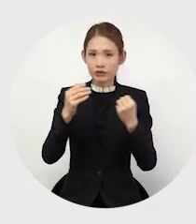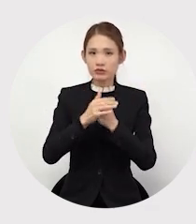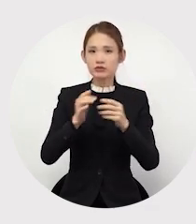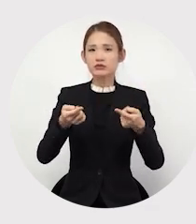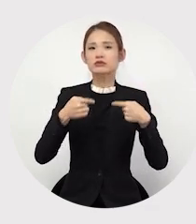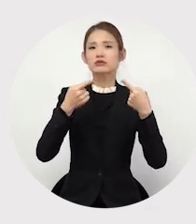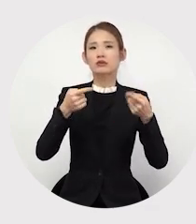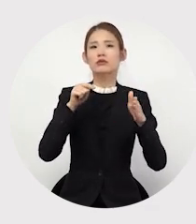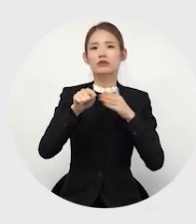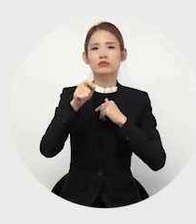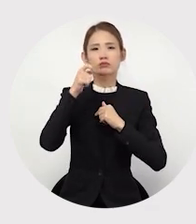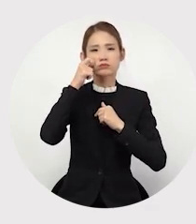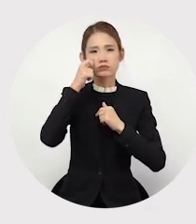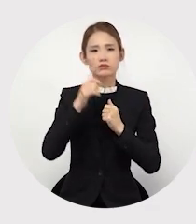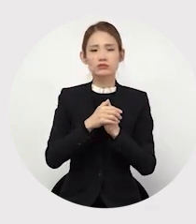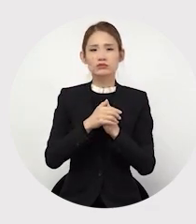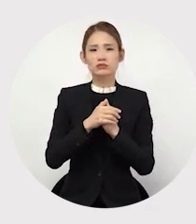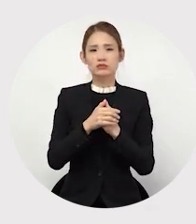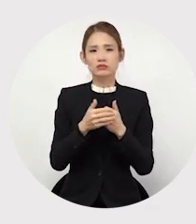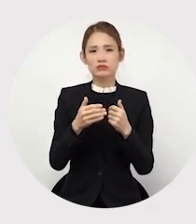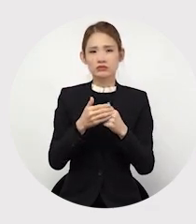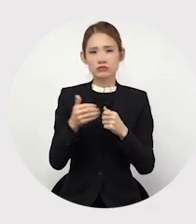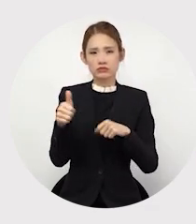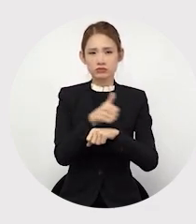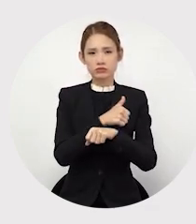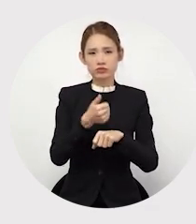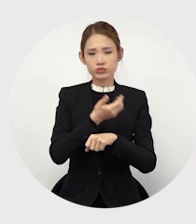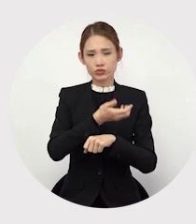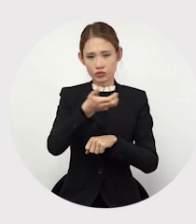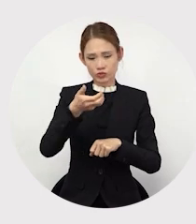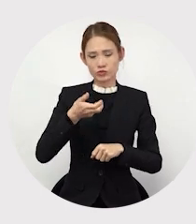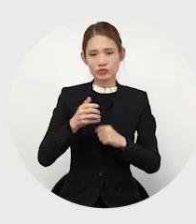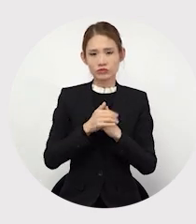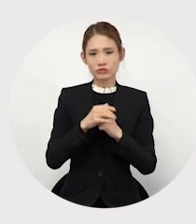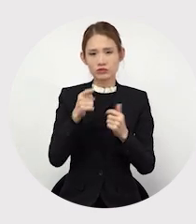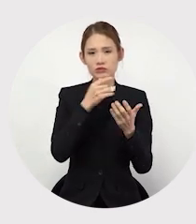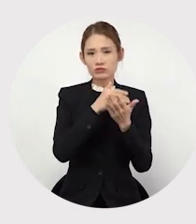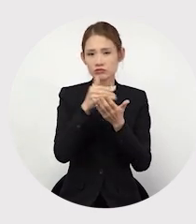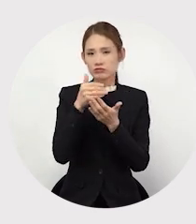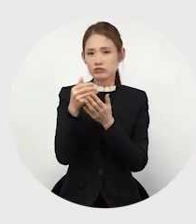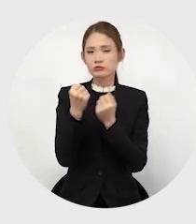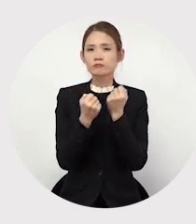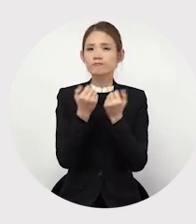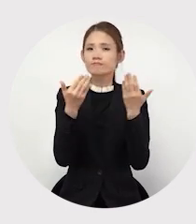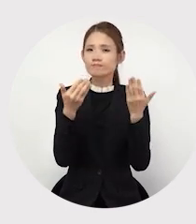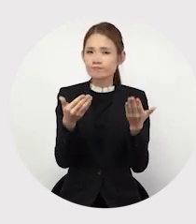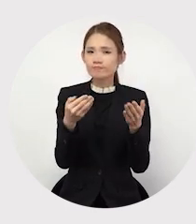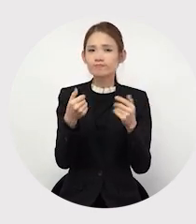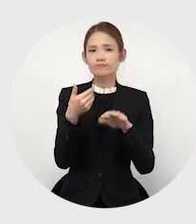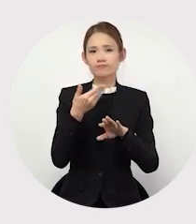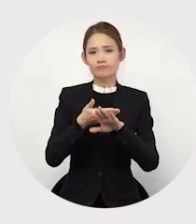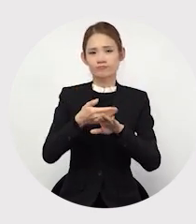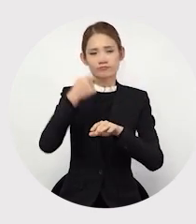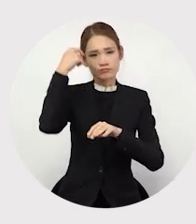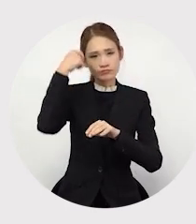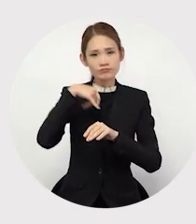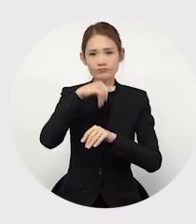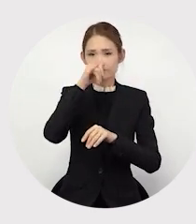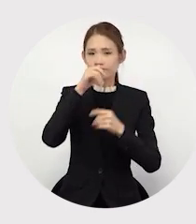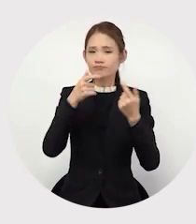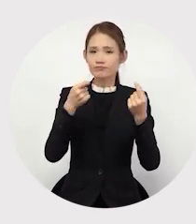높아서 건물에 들어서지 못하고 있는 이런 휠체어 이용 장애인의 모습인데, 이 그림도 저희가 이렇게 해설을 해드렸으니까 좀